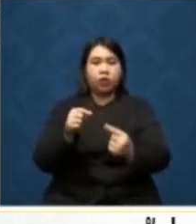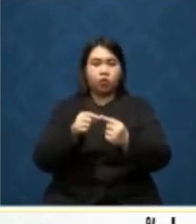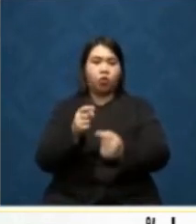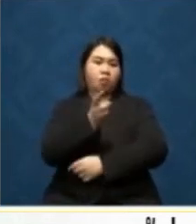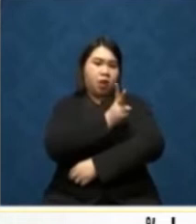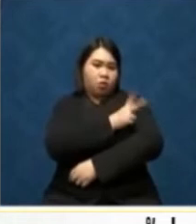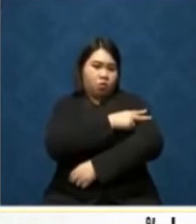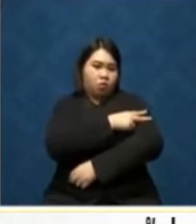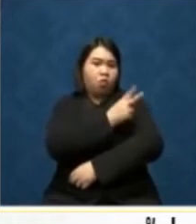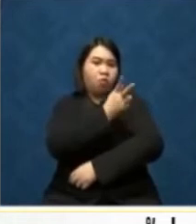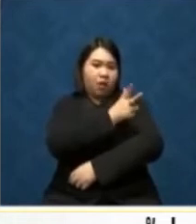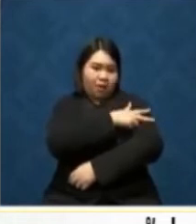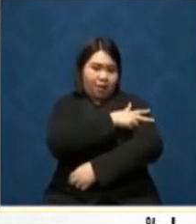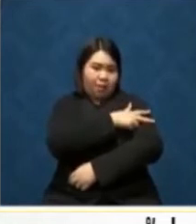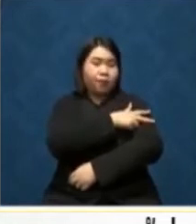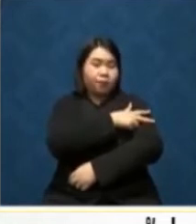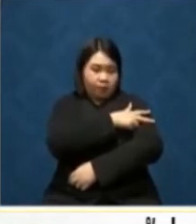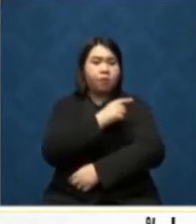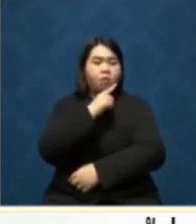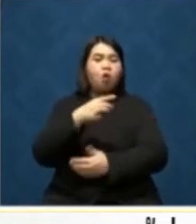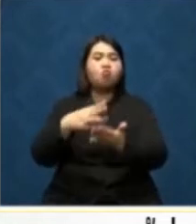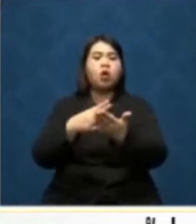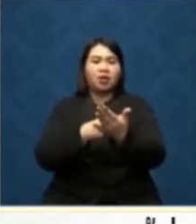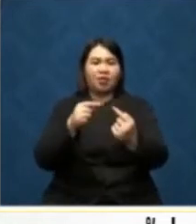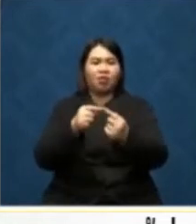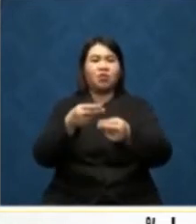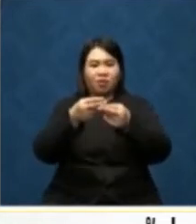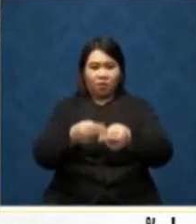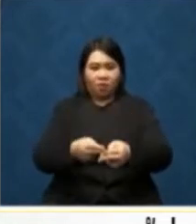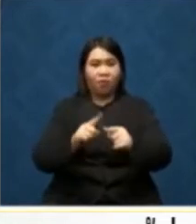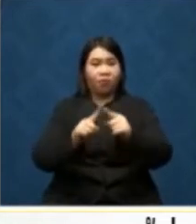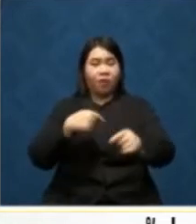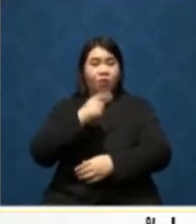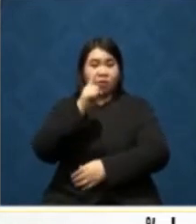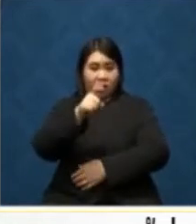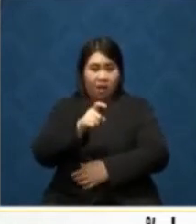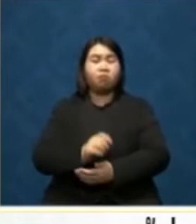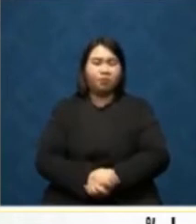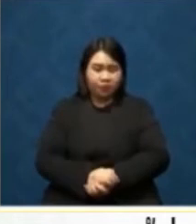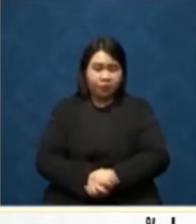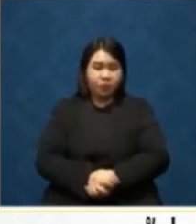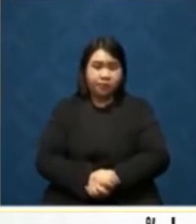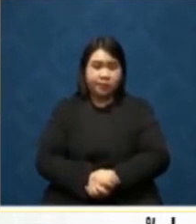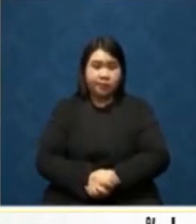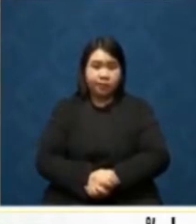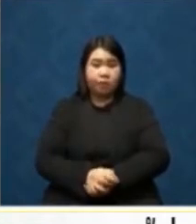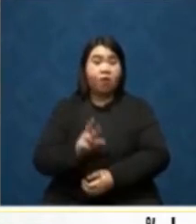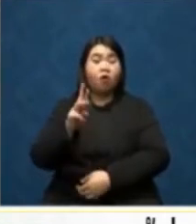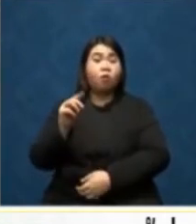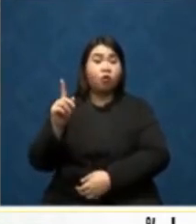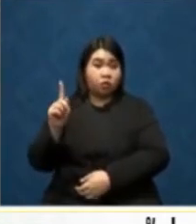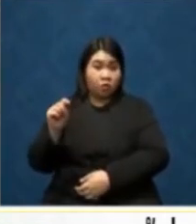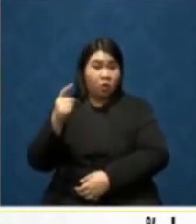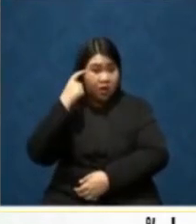ตัวนะครับเข้ใจครัวสาบันบัดิตเี่ยเป็สำหรับปริญญาโทรแลปริญญาอีกนะครัซึ่งก็เป็นเรีกววิชาเฉพาะนะครั